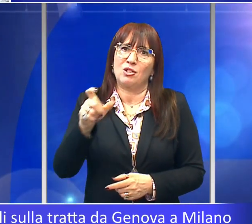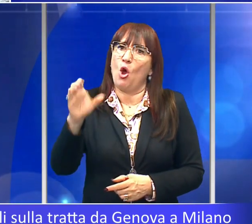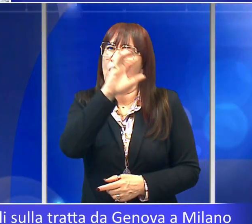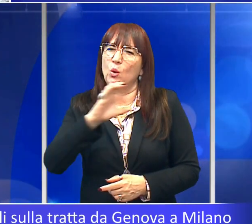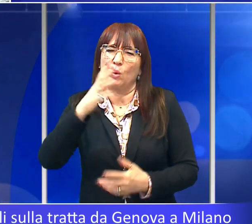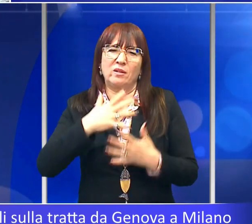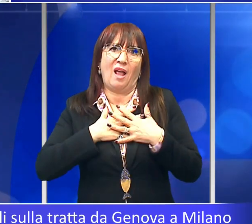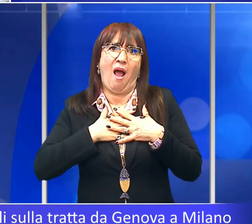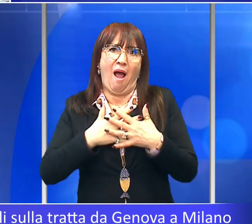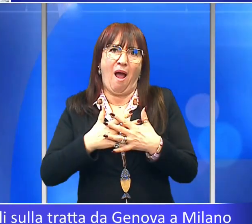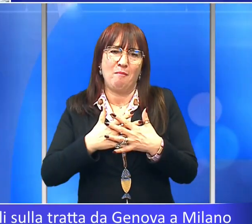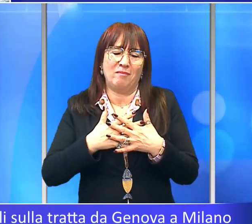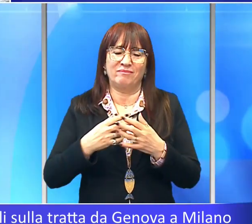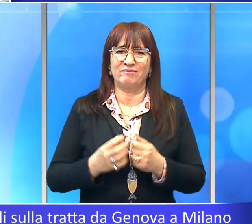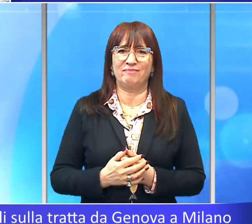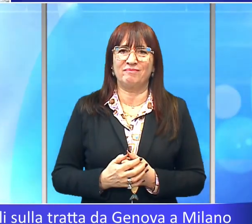dai turisti.